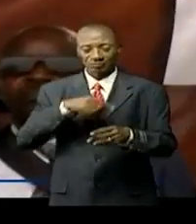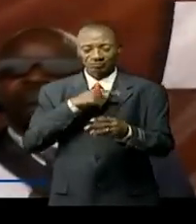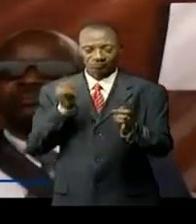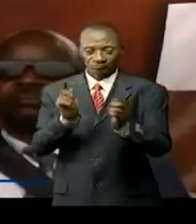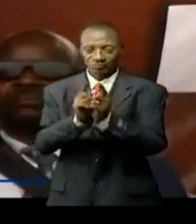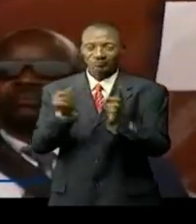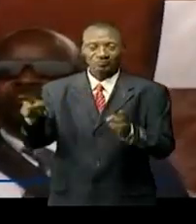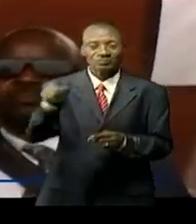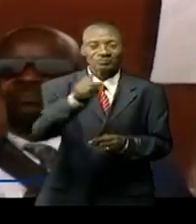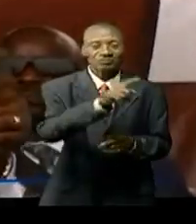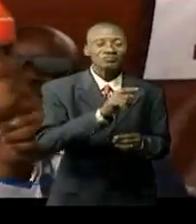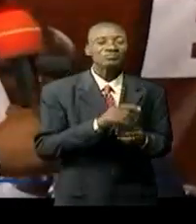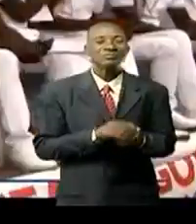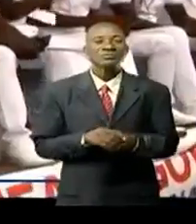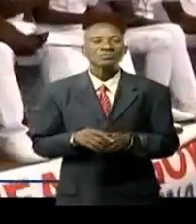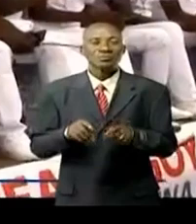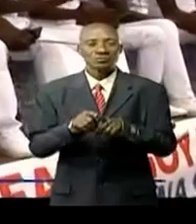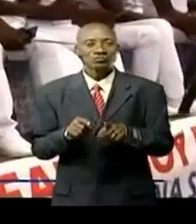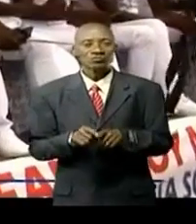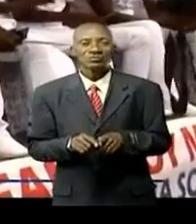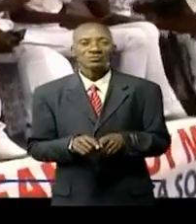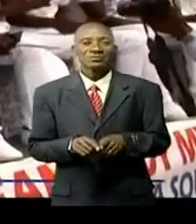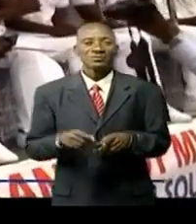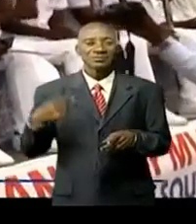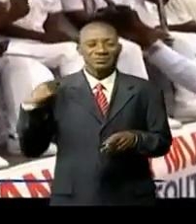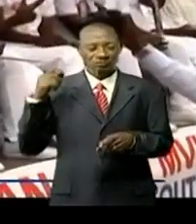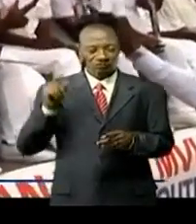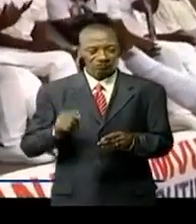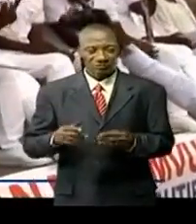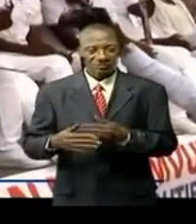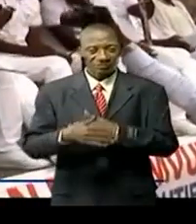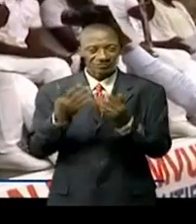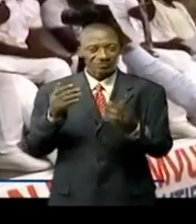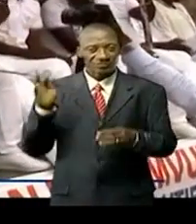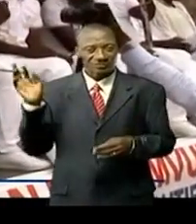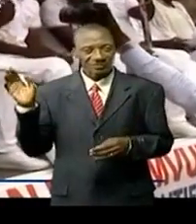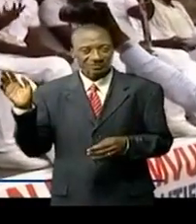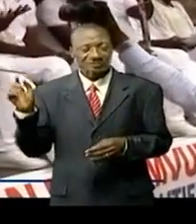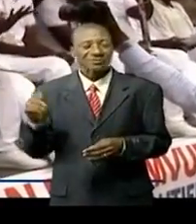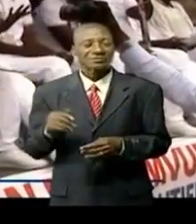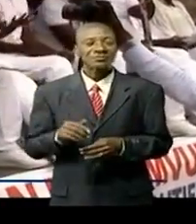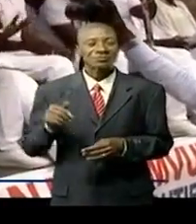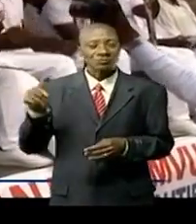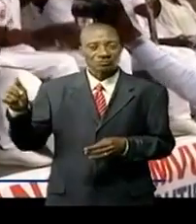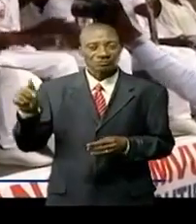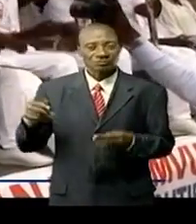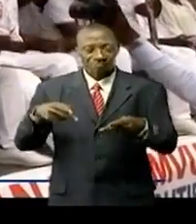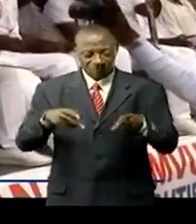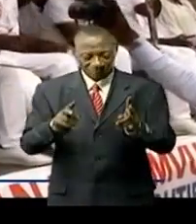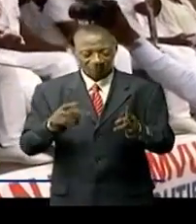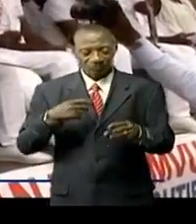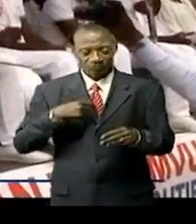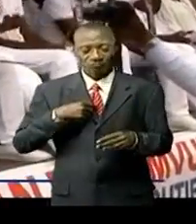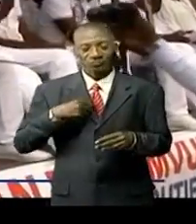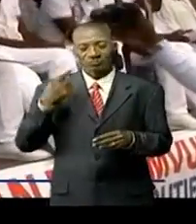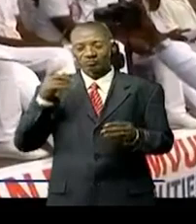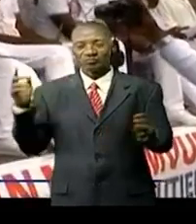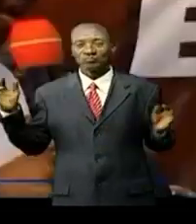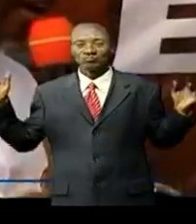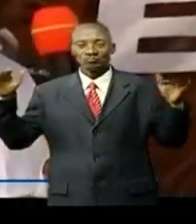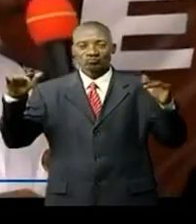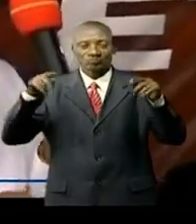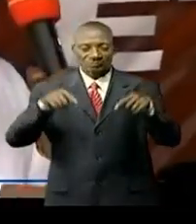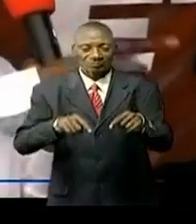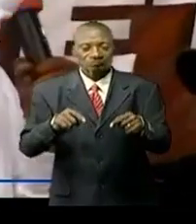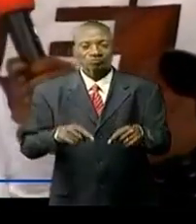enfin le gouverneur Gentil Ngobila Mbaka pour avoir autorisé la tenue de ces meetings populaires et qui a droit à